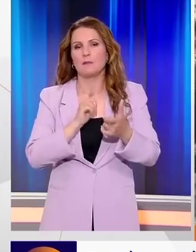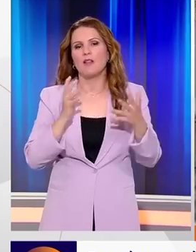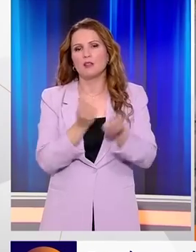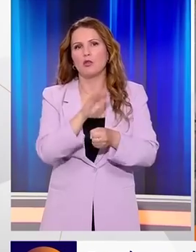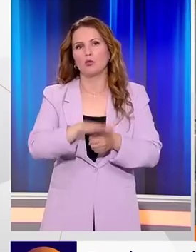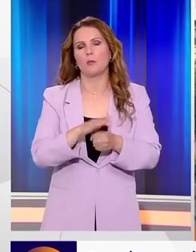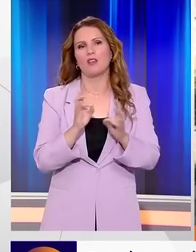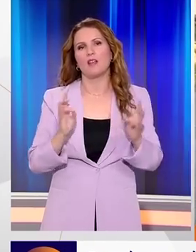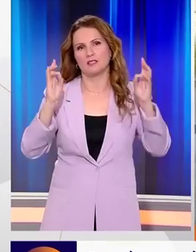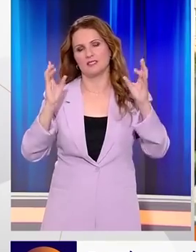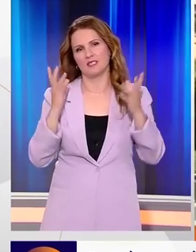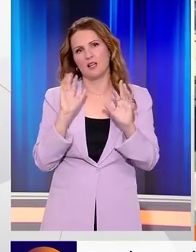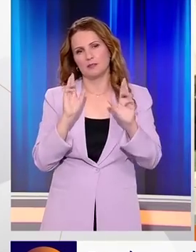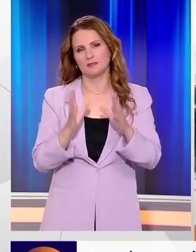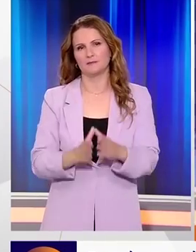περιμένει τη δική της ανάσταση.